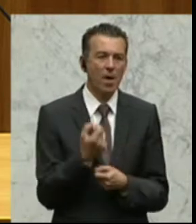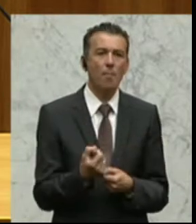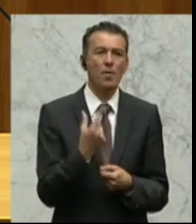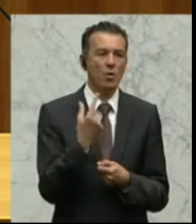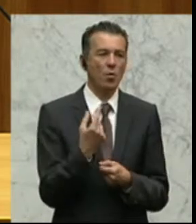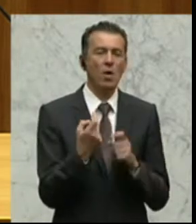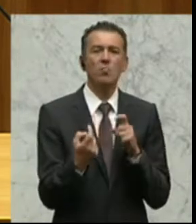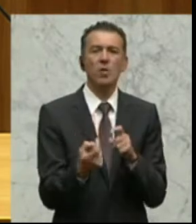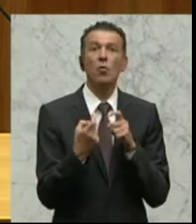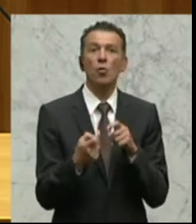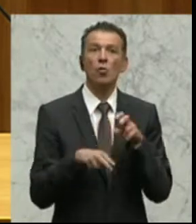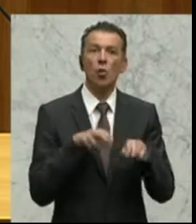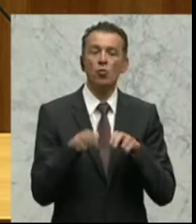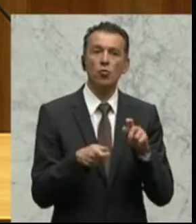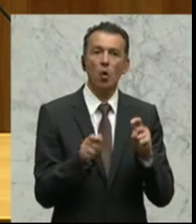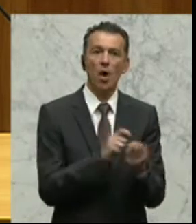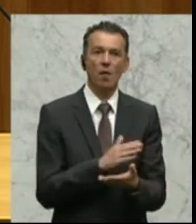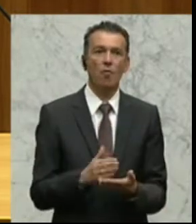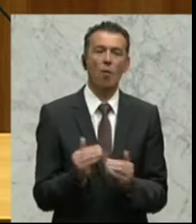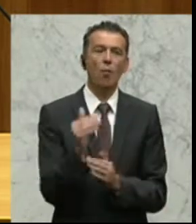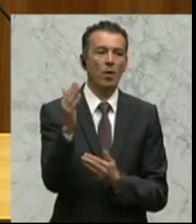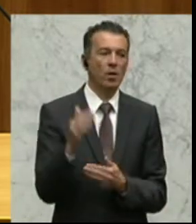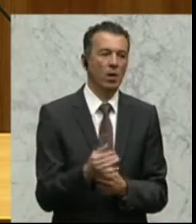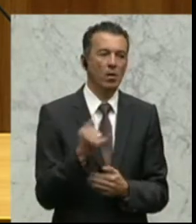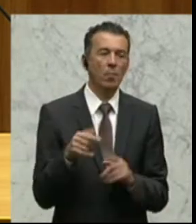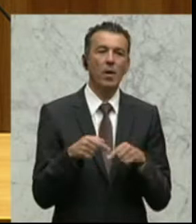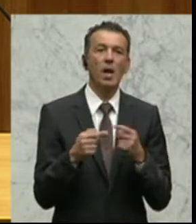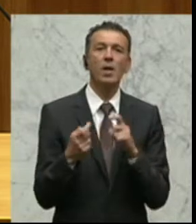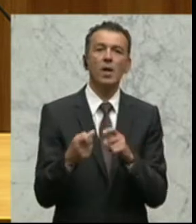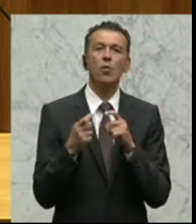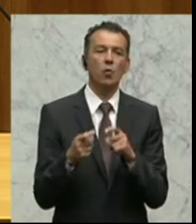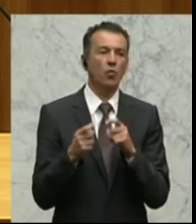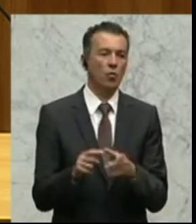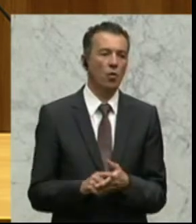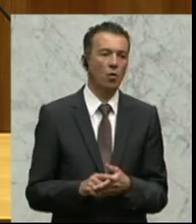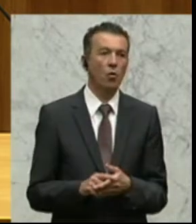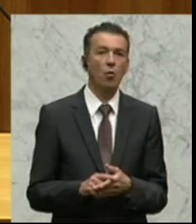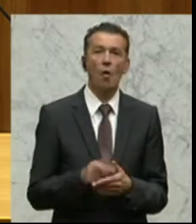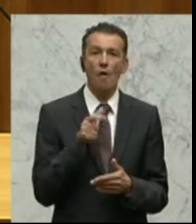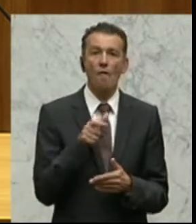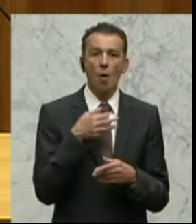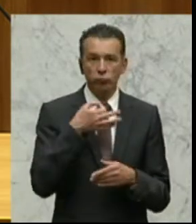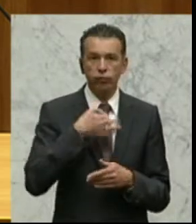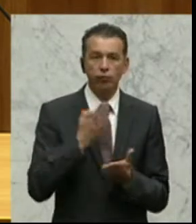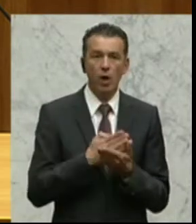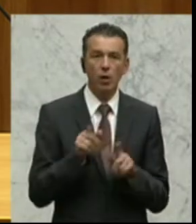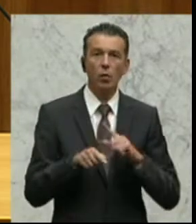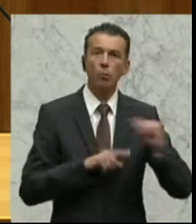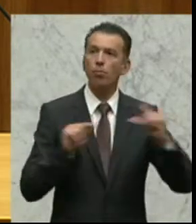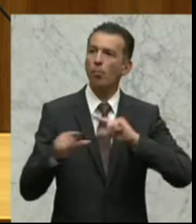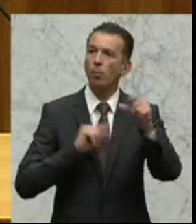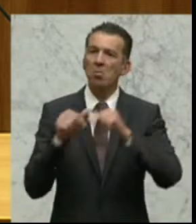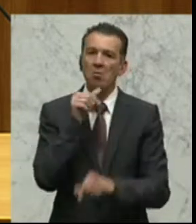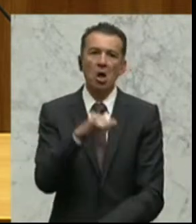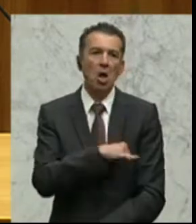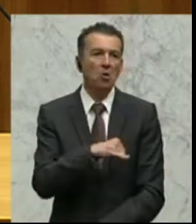Steuerreform hochziehen, die dann immer bei solchen Diskussionen nach ihrer Wortmeldung gleich einmal abziehen und sie gar nicht mehr interessieren, was die nachfolgenden